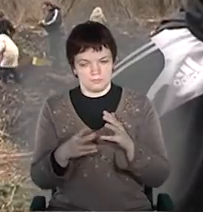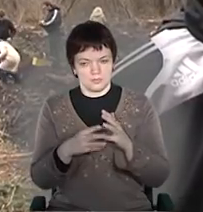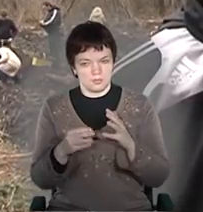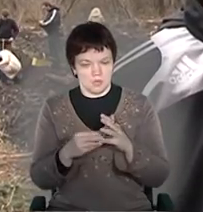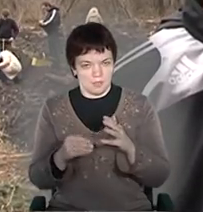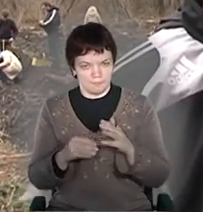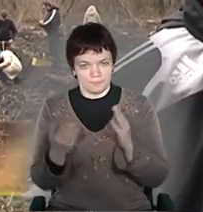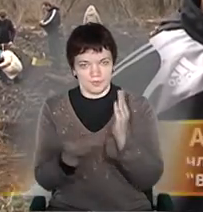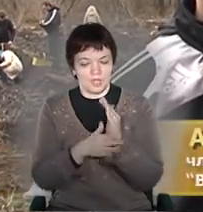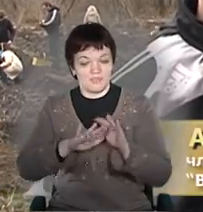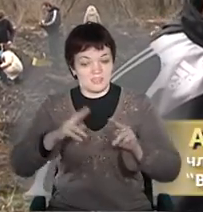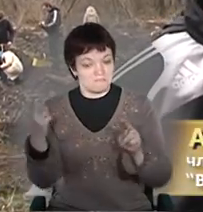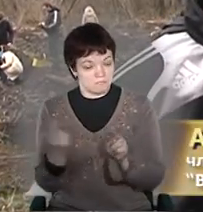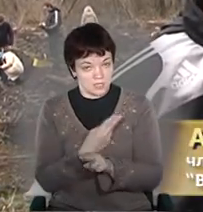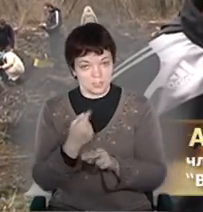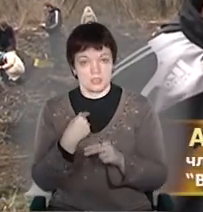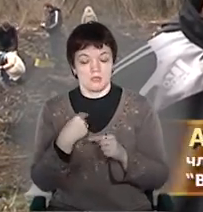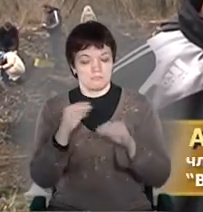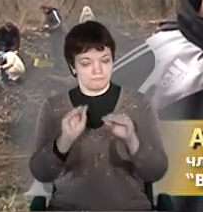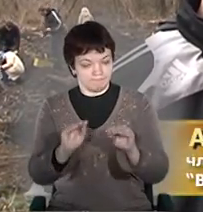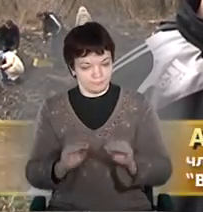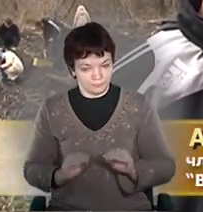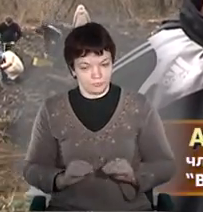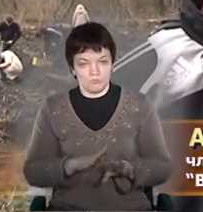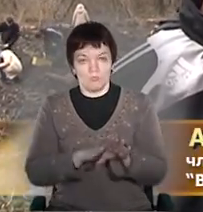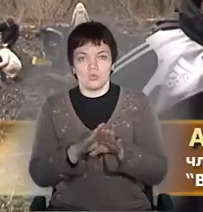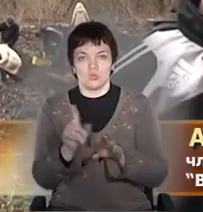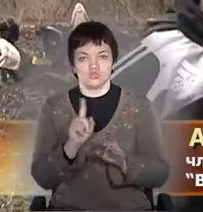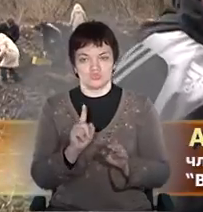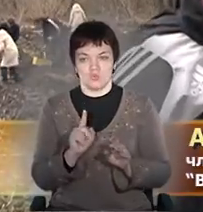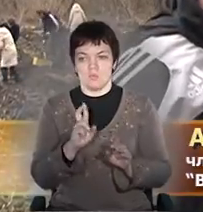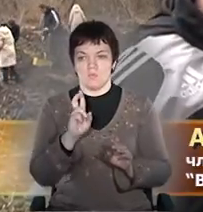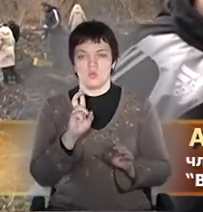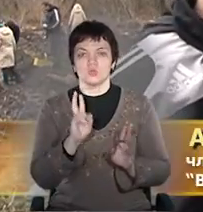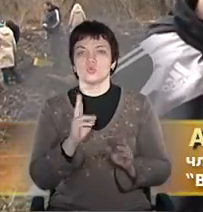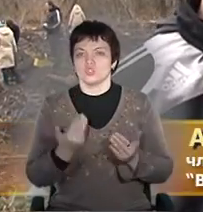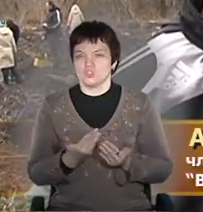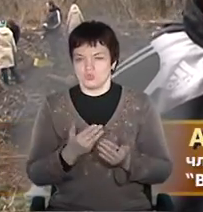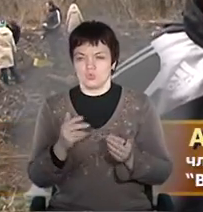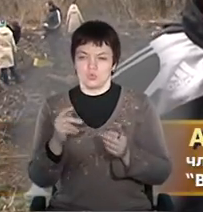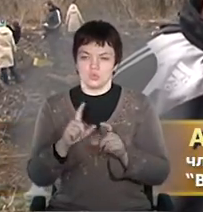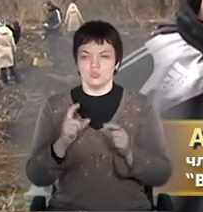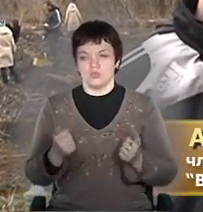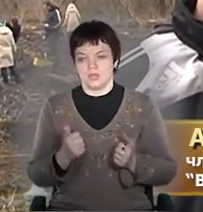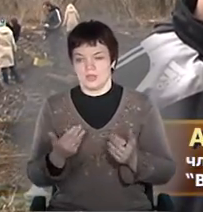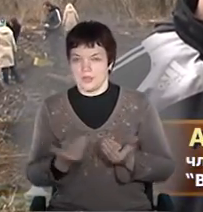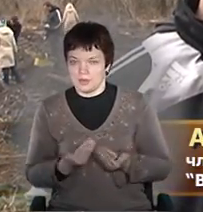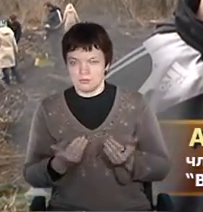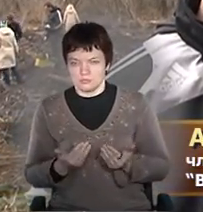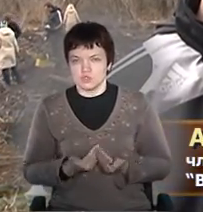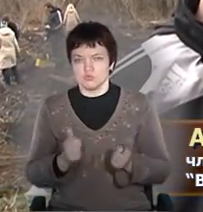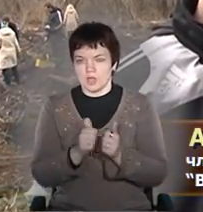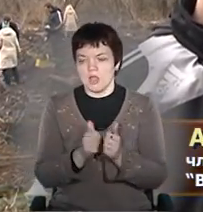жителям не тільки Шаровки, але й Богодухова було чим любуватися, проїжджаючи через ці масиви.